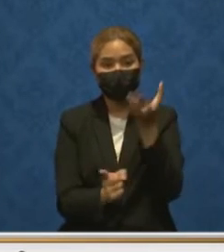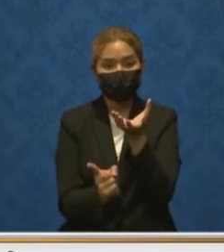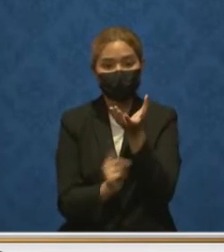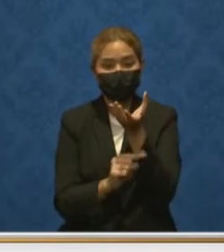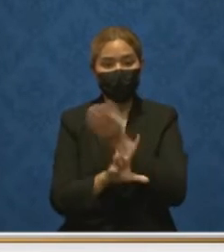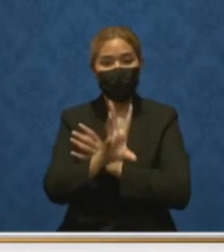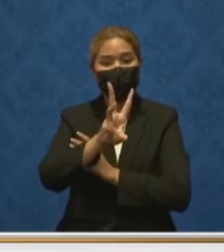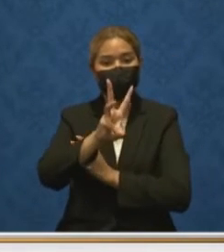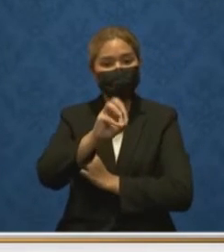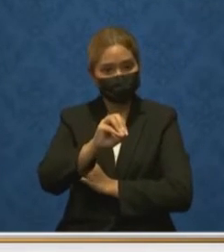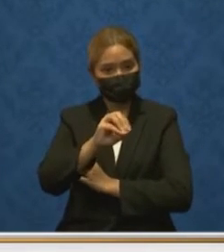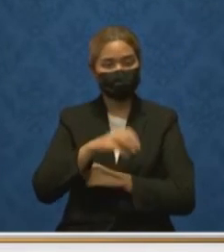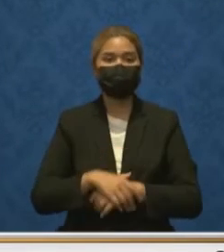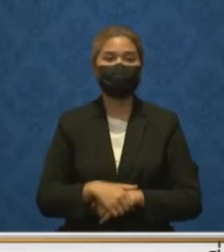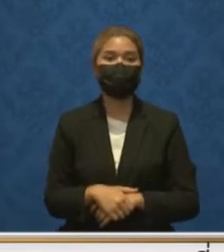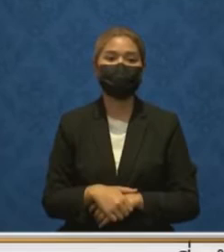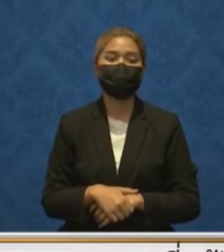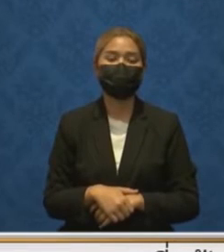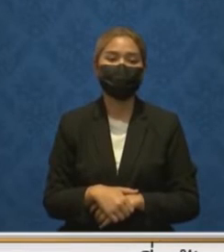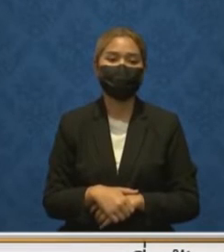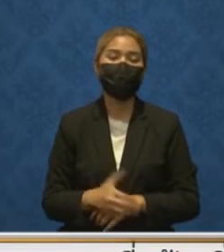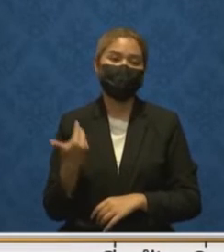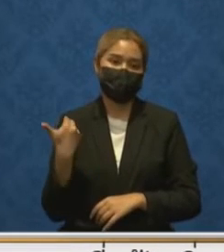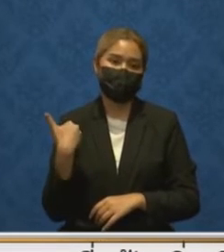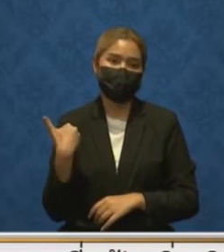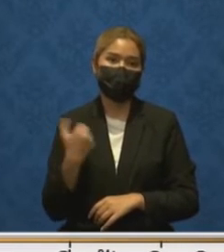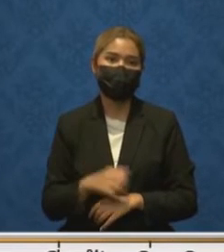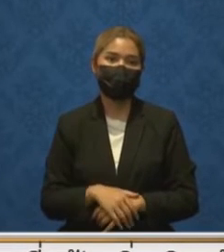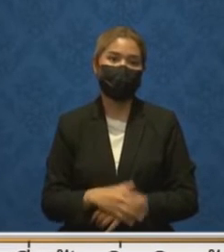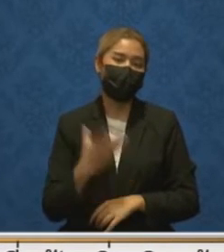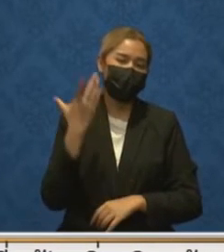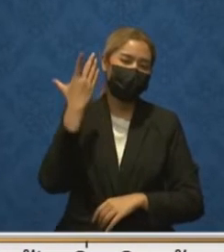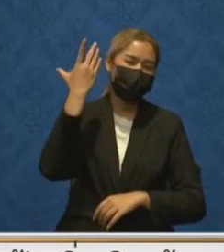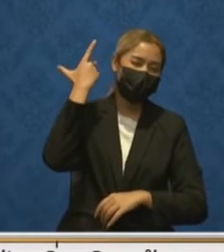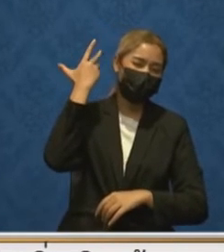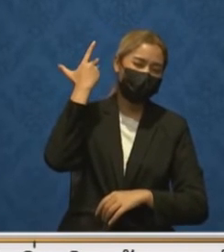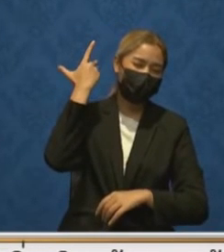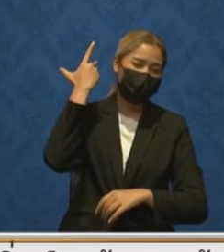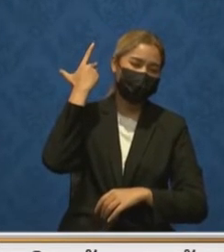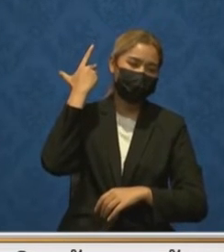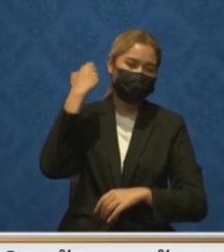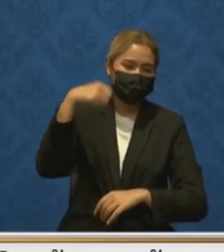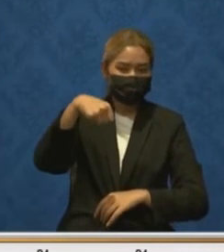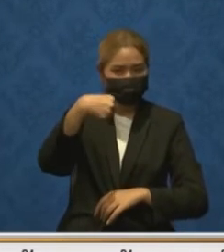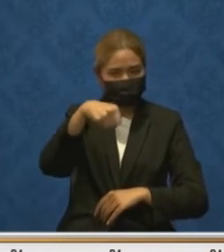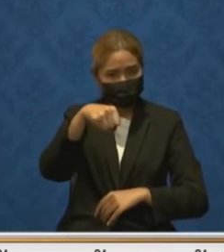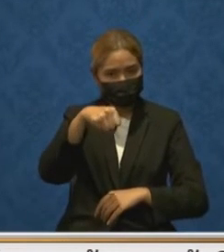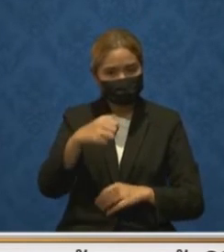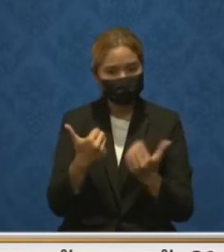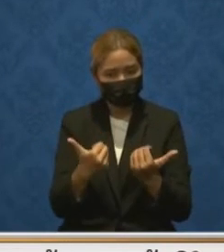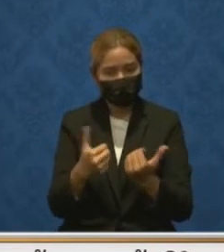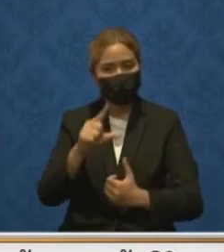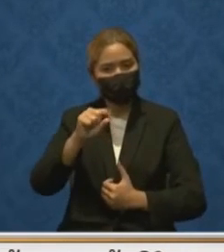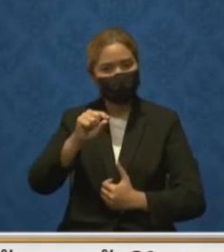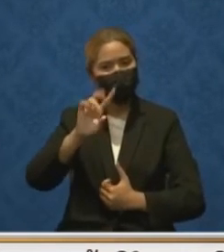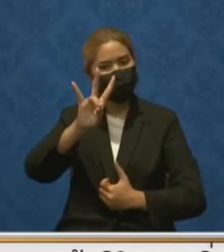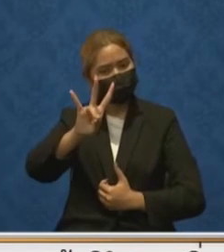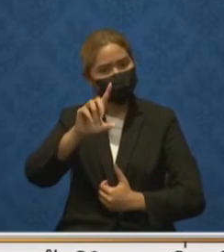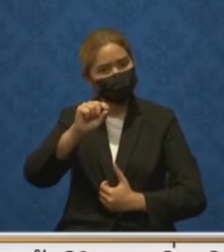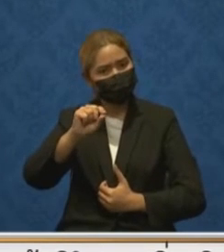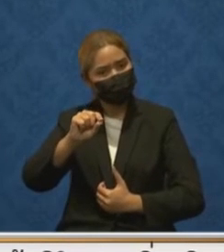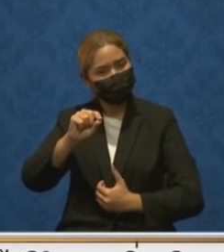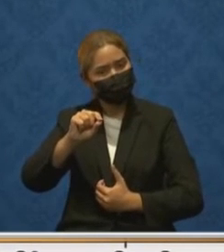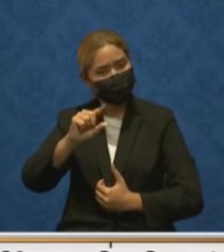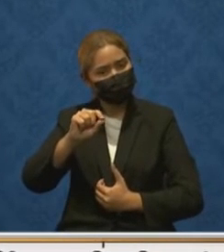ับขี้ยาง ยางก้อนถ้วยเมื่อก่อนโ 10 บาทเดี๋วนี่ 25-26-27ผมไปอีสาร